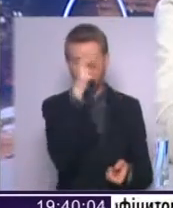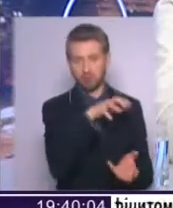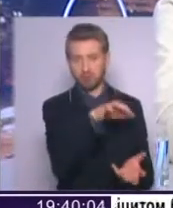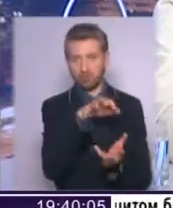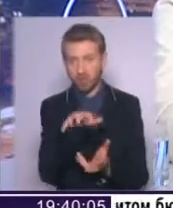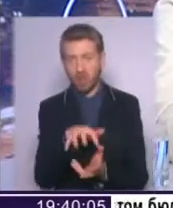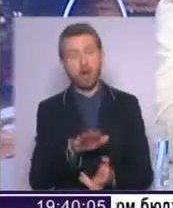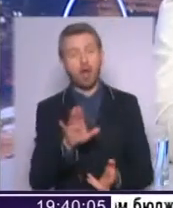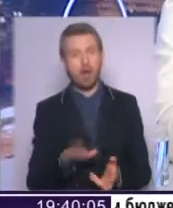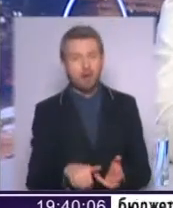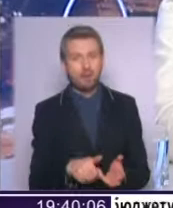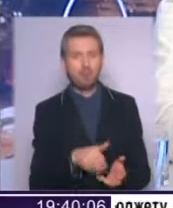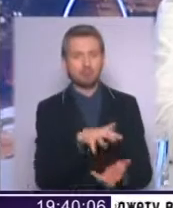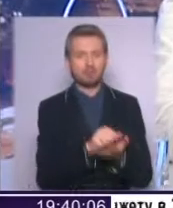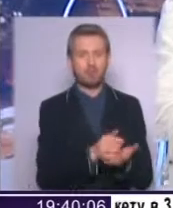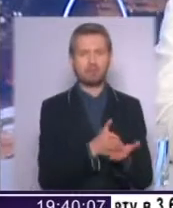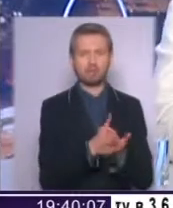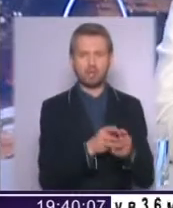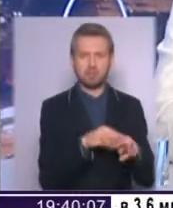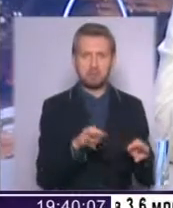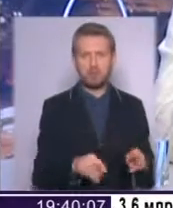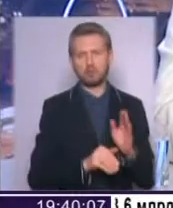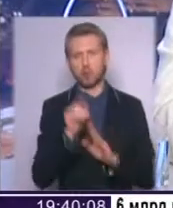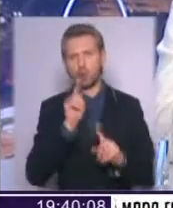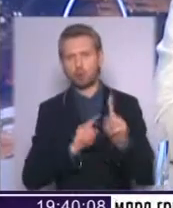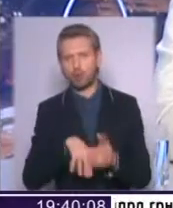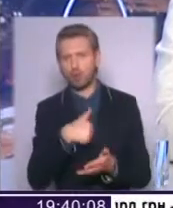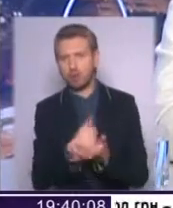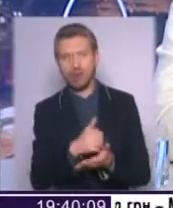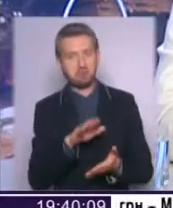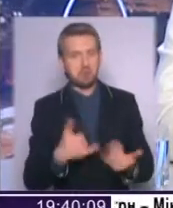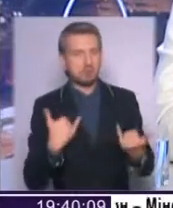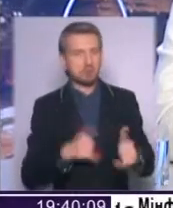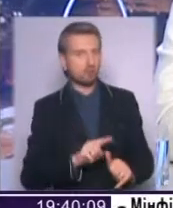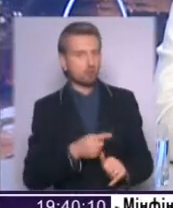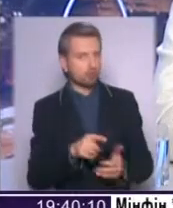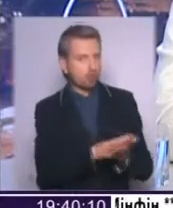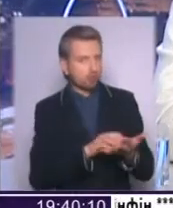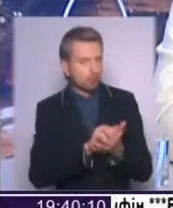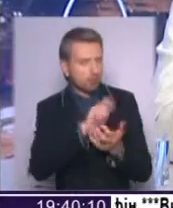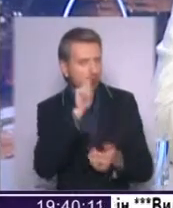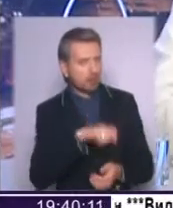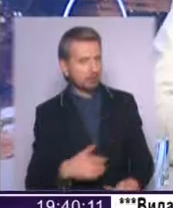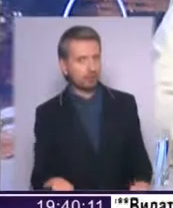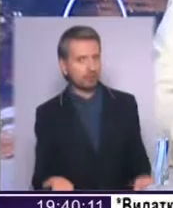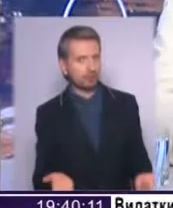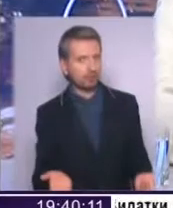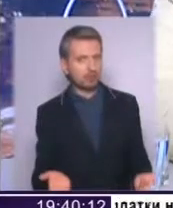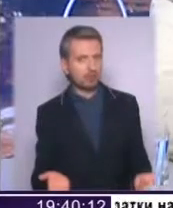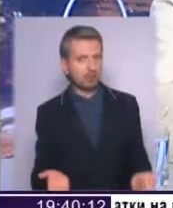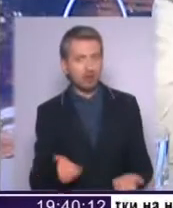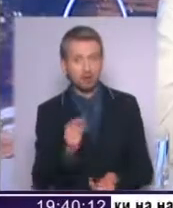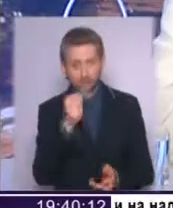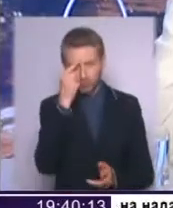приходять чи на посади міністрів, чи Верховну Раду, і потім ми дивимося, чому дерибанять цю країну. Тому,